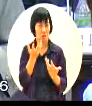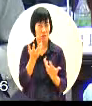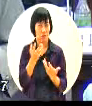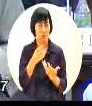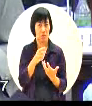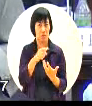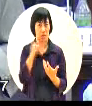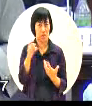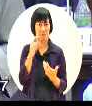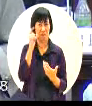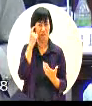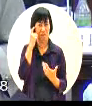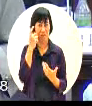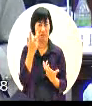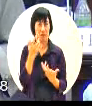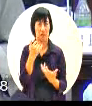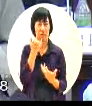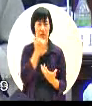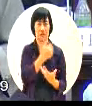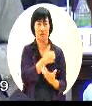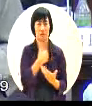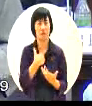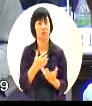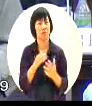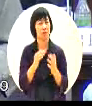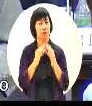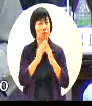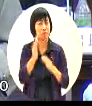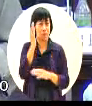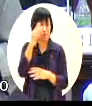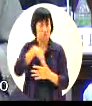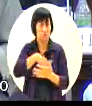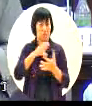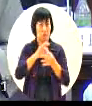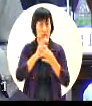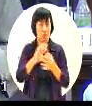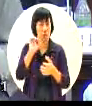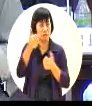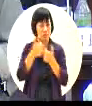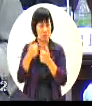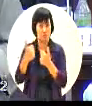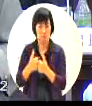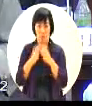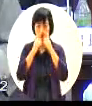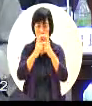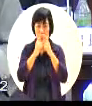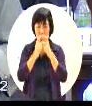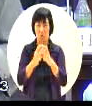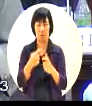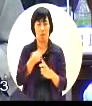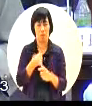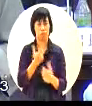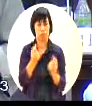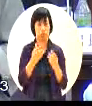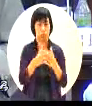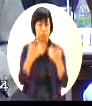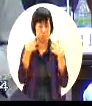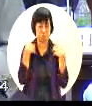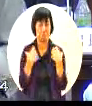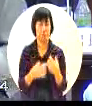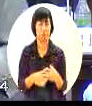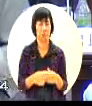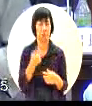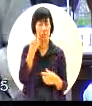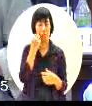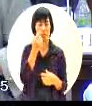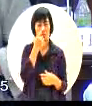收，我拄则就讲，因为市长伫这个议会甲你所做的答应，我拢爱负责。所以讲，我讲过，